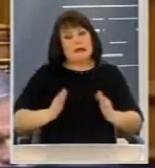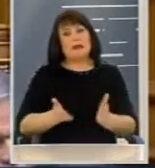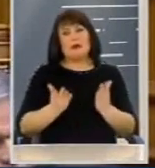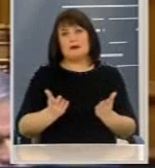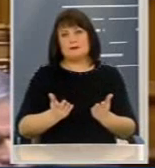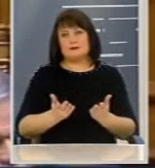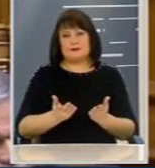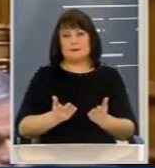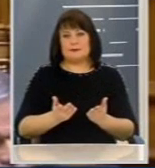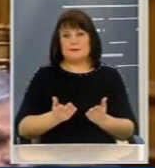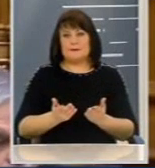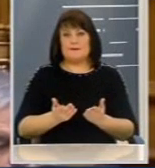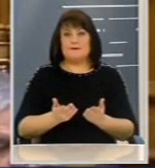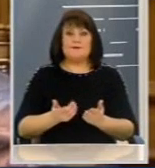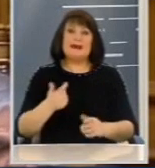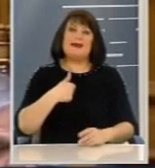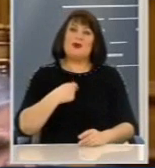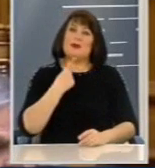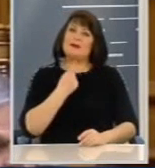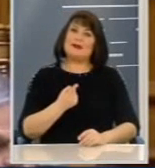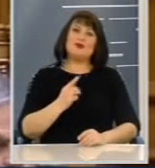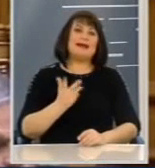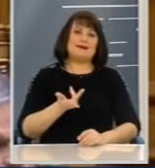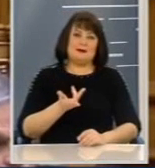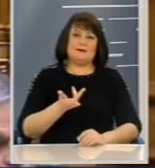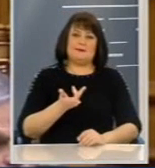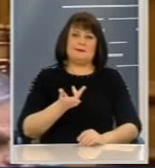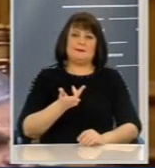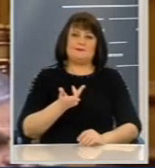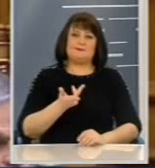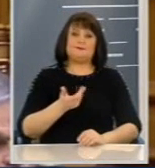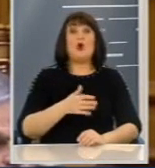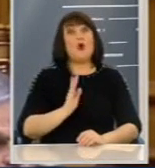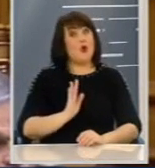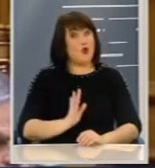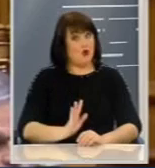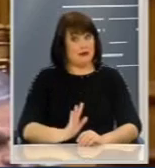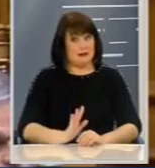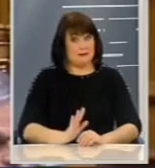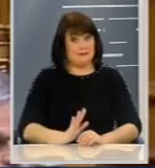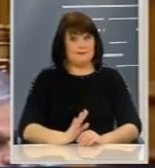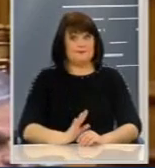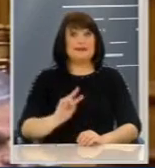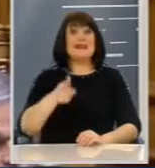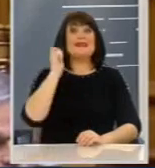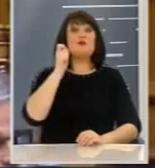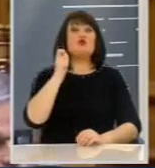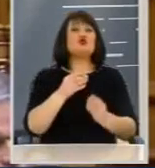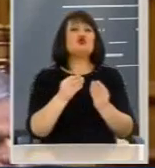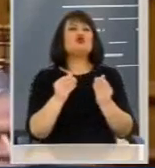εν πάση περιπτώσει, εγώ θα σας έλεγα το εξής, ότι η αντιπολιτευτική